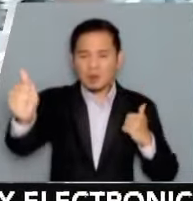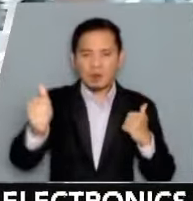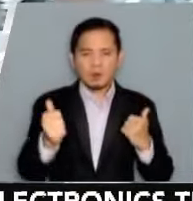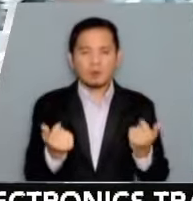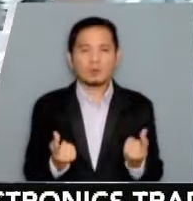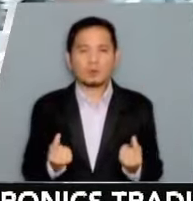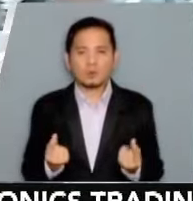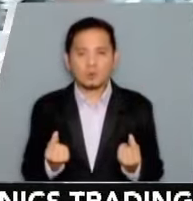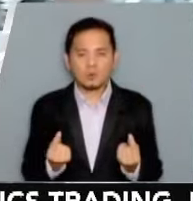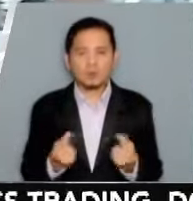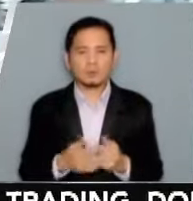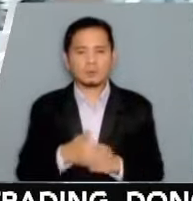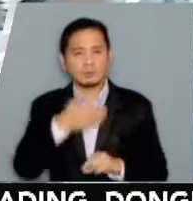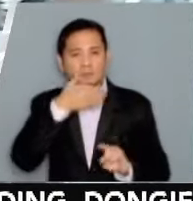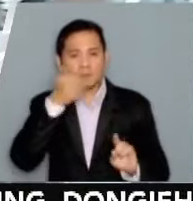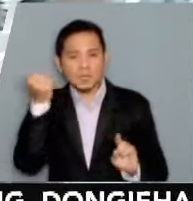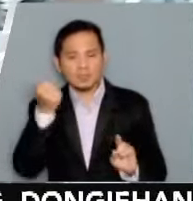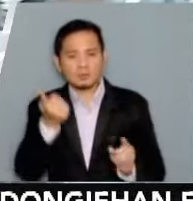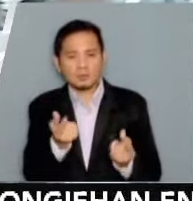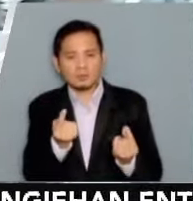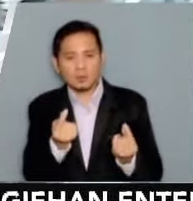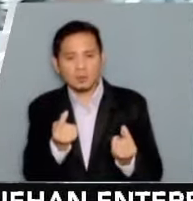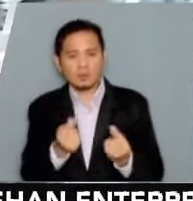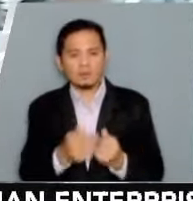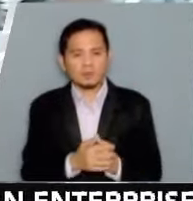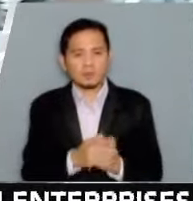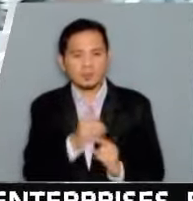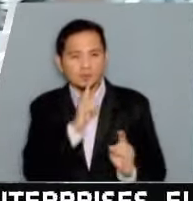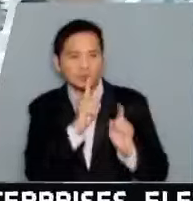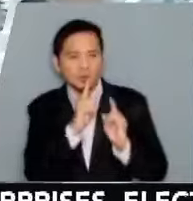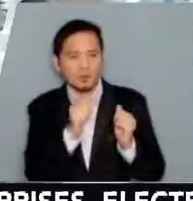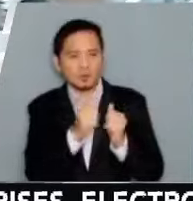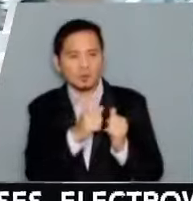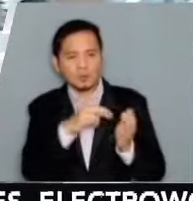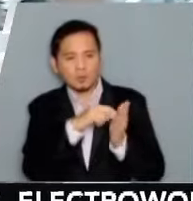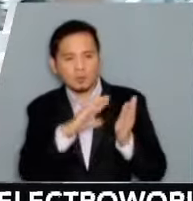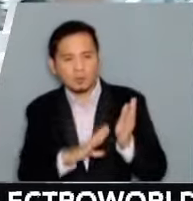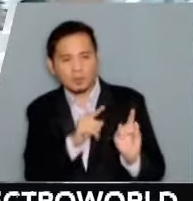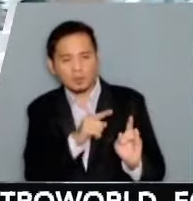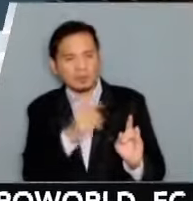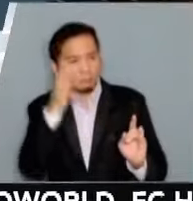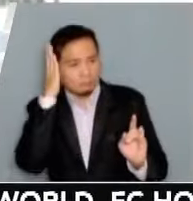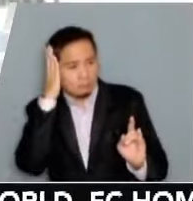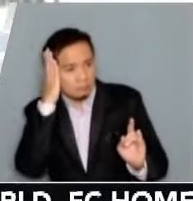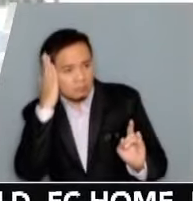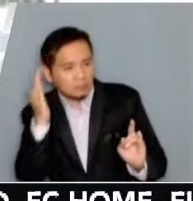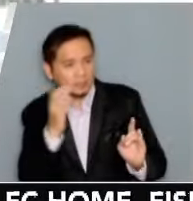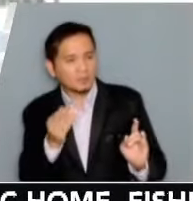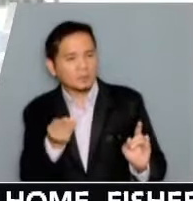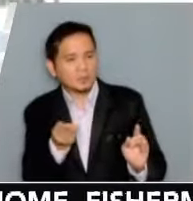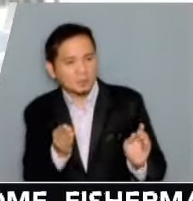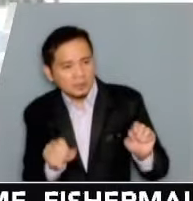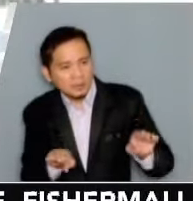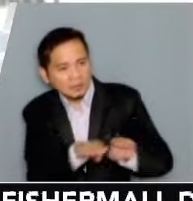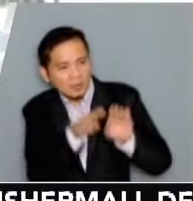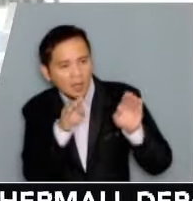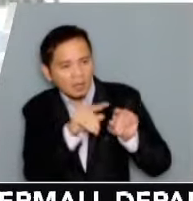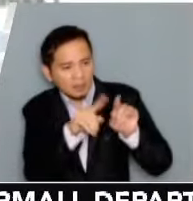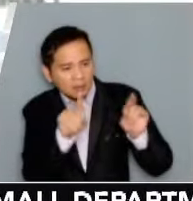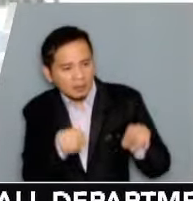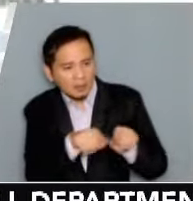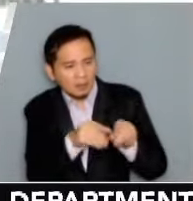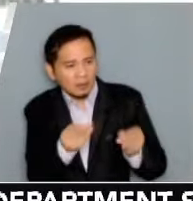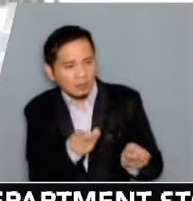practical way is to talk to your most likely suki muna pak naman pakay na ito you mean to say puro